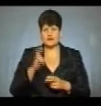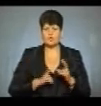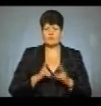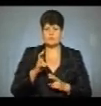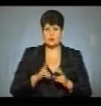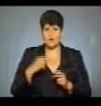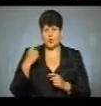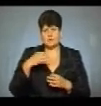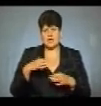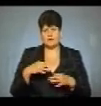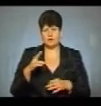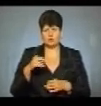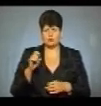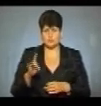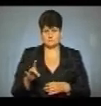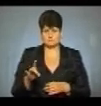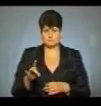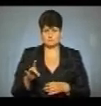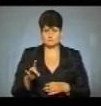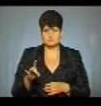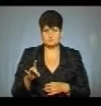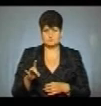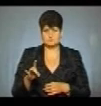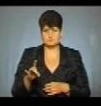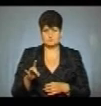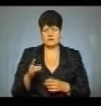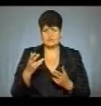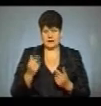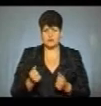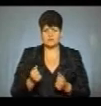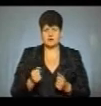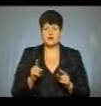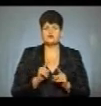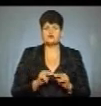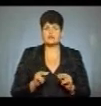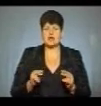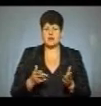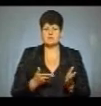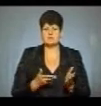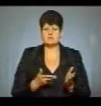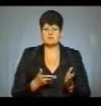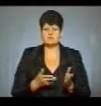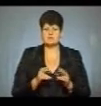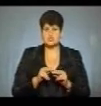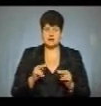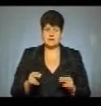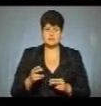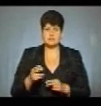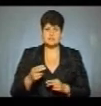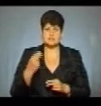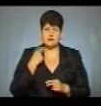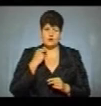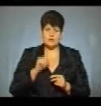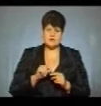підприємства, облавтодор. Ні, облавтодор? Так. А що з вчителями? Вчителям заборгованість